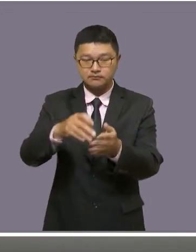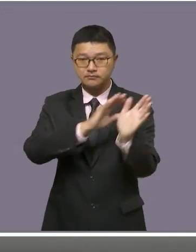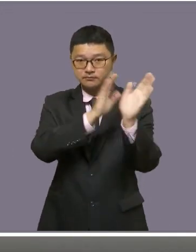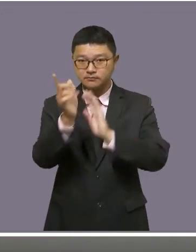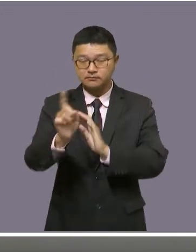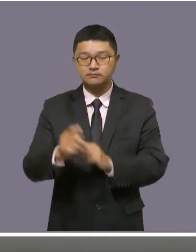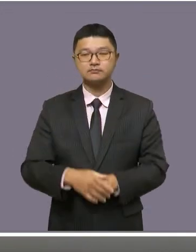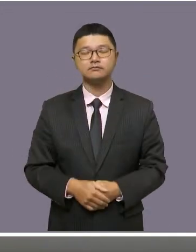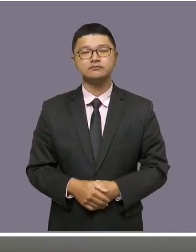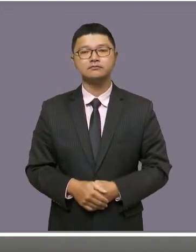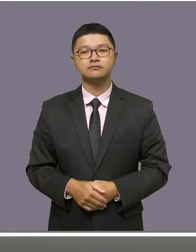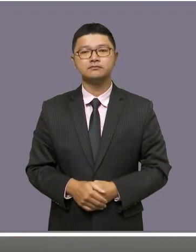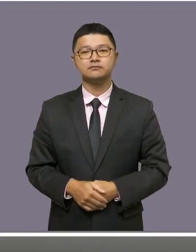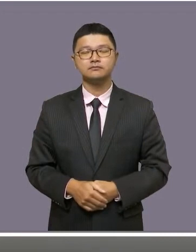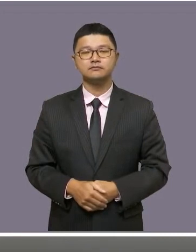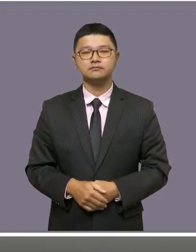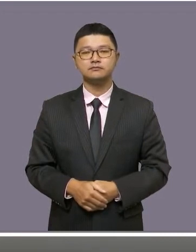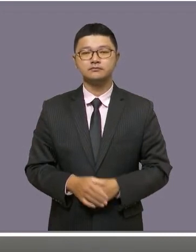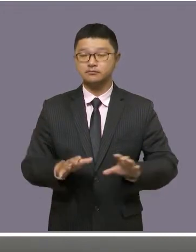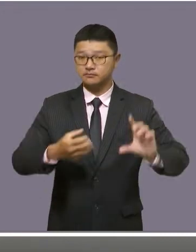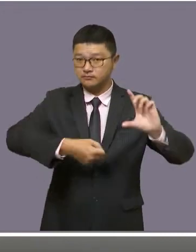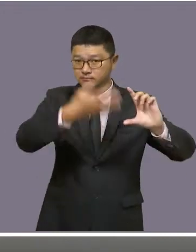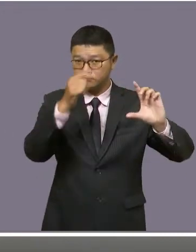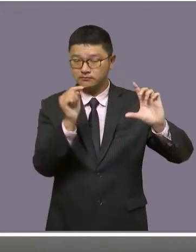们可以从简报里面看到，从